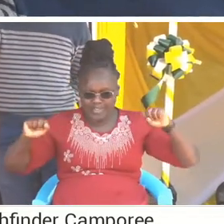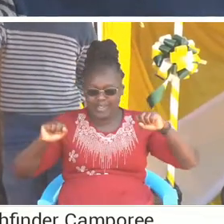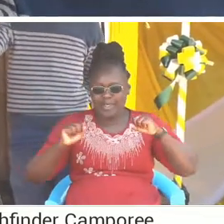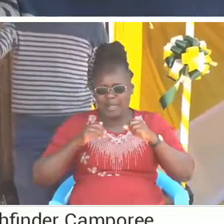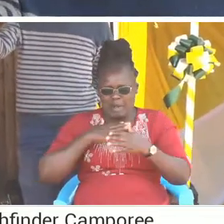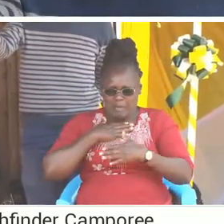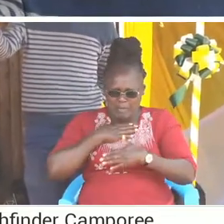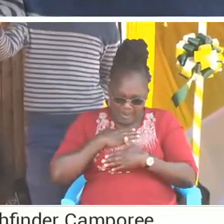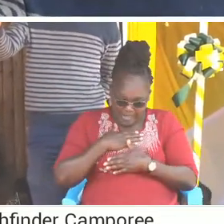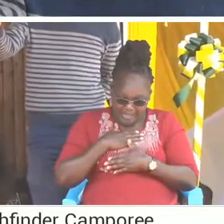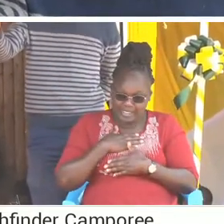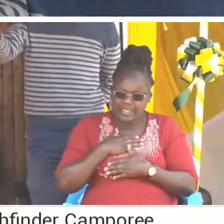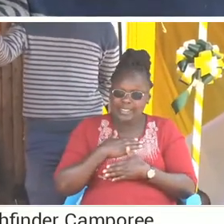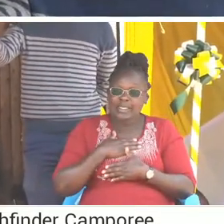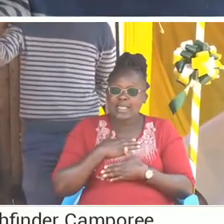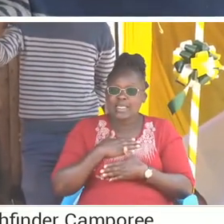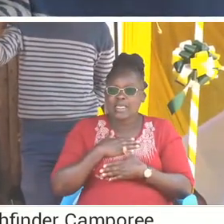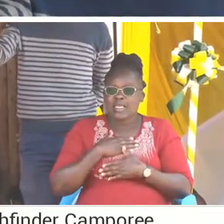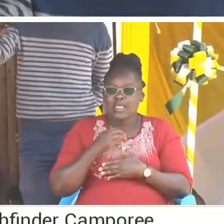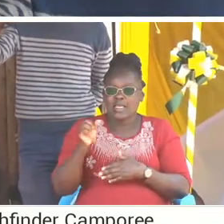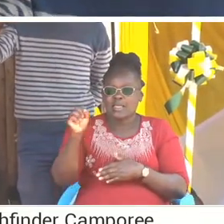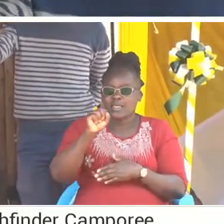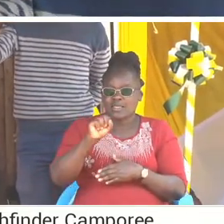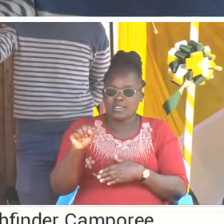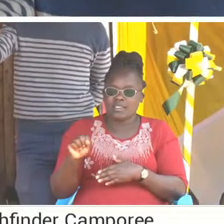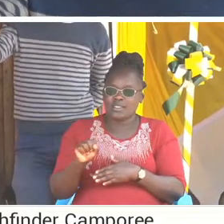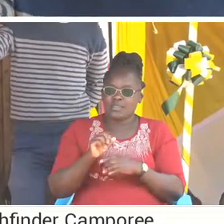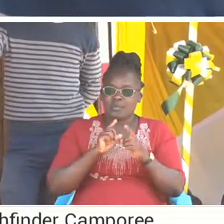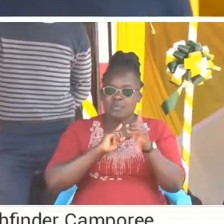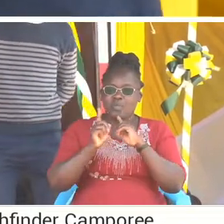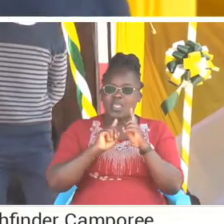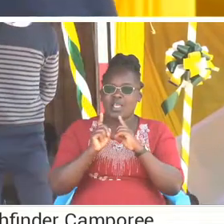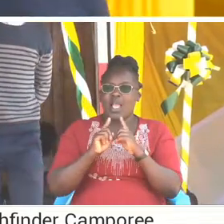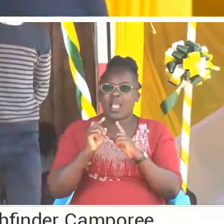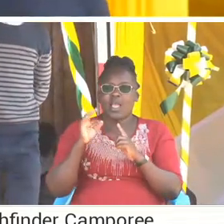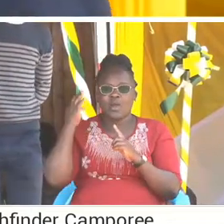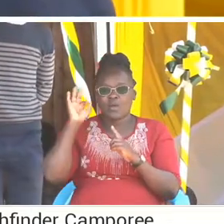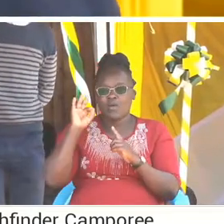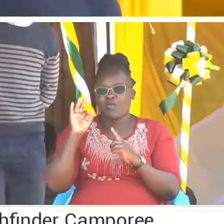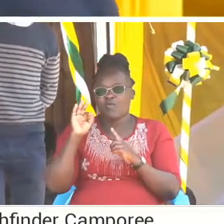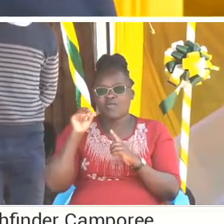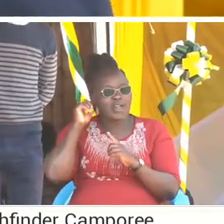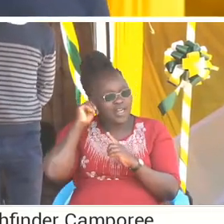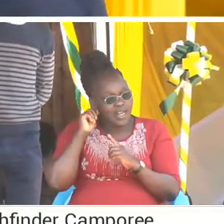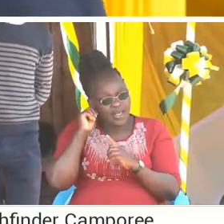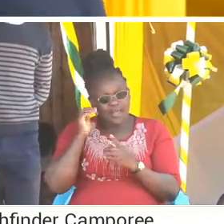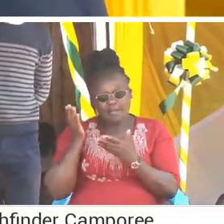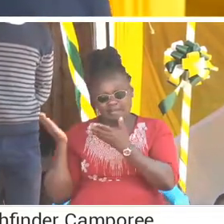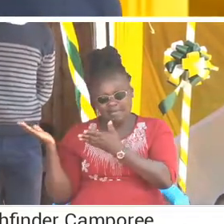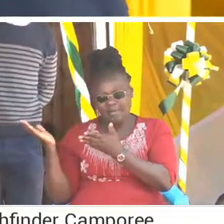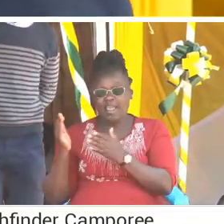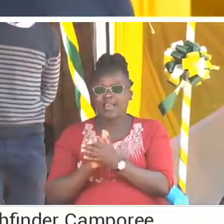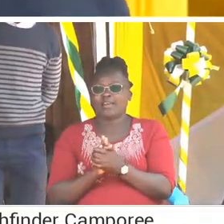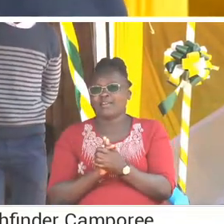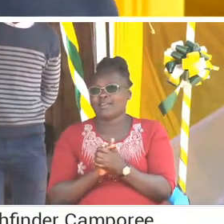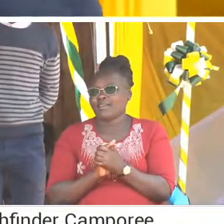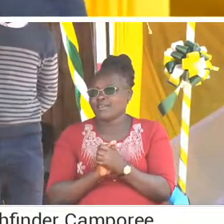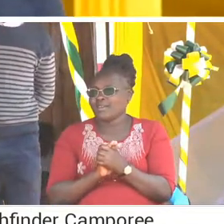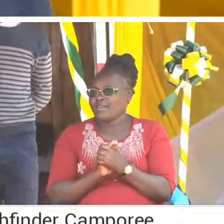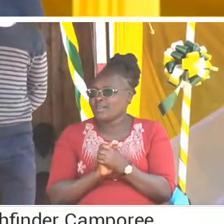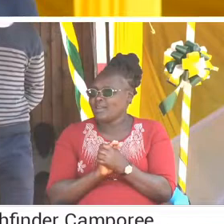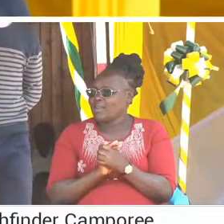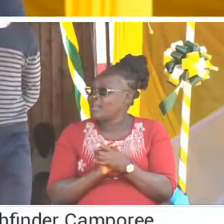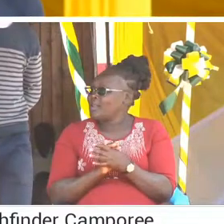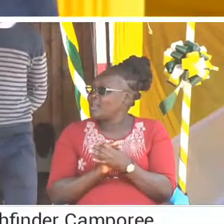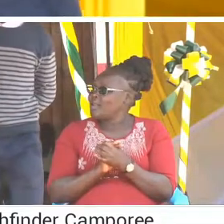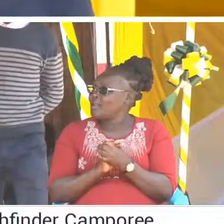So asanteni, Mungu na wabariki, tumfanyie Mungu kasi kila wakati. Giveru rock. Asante